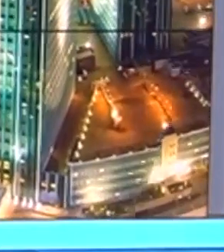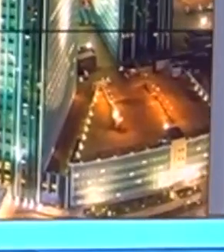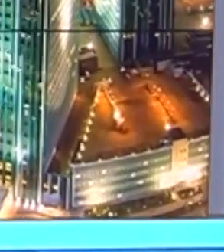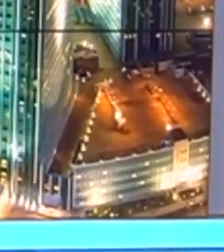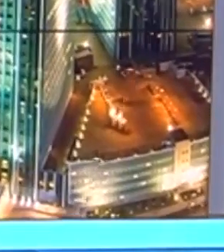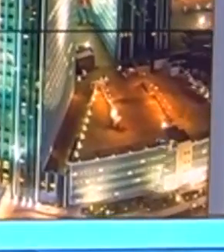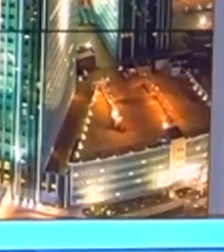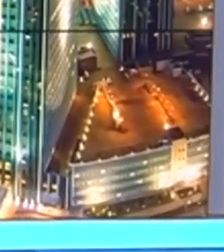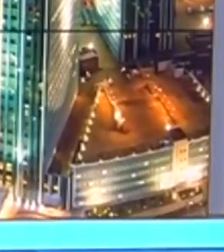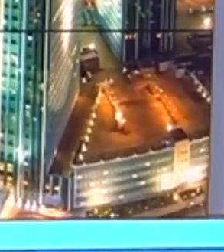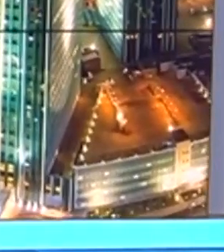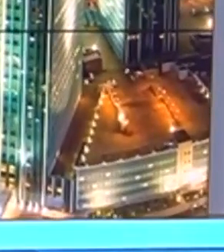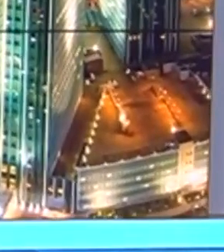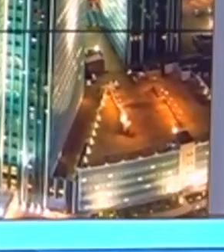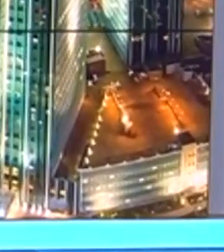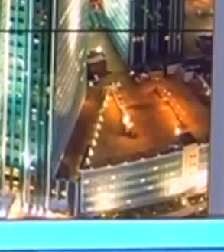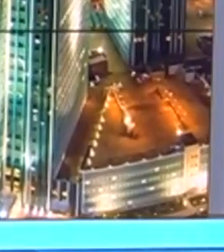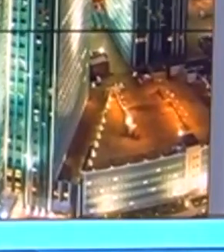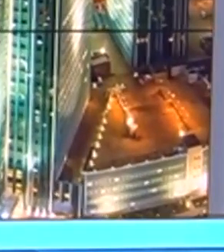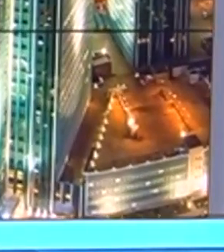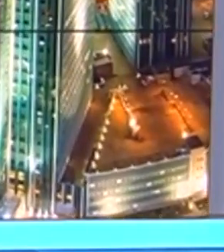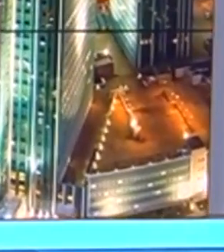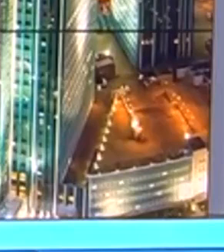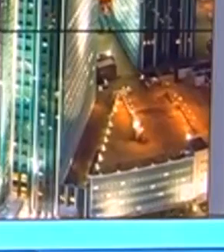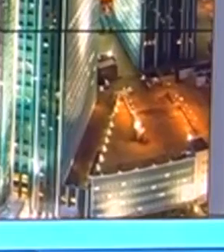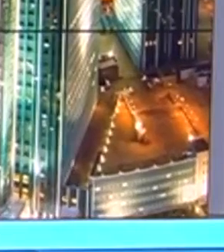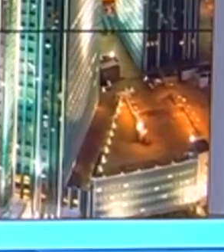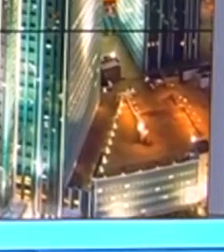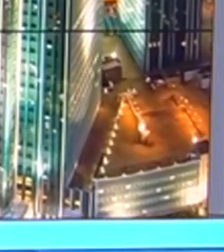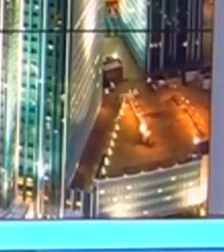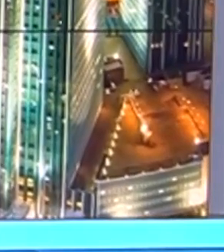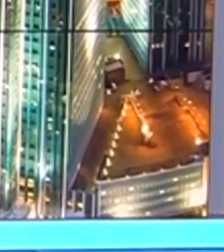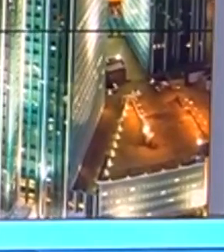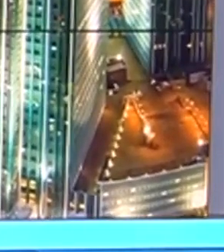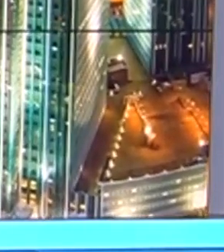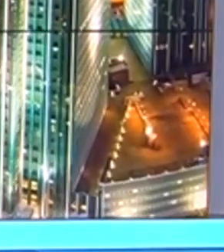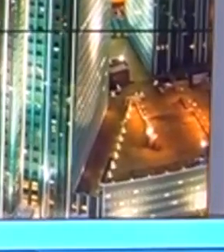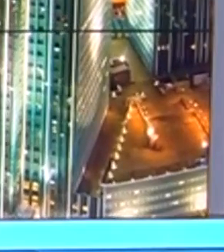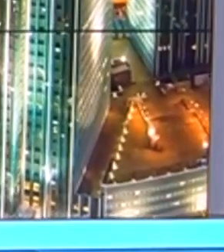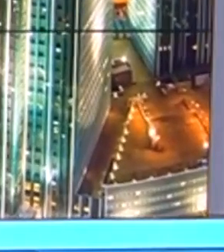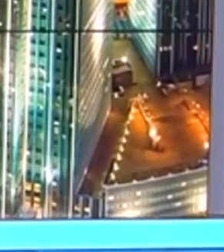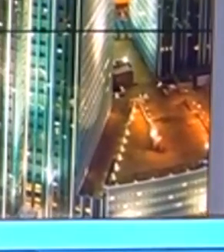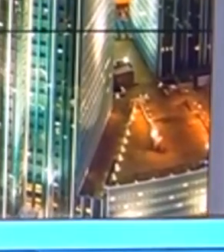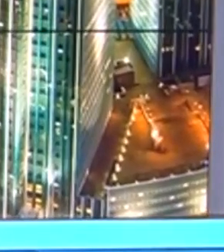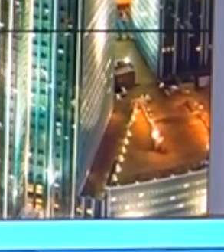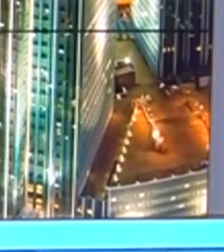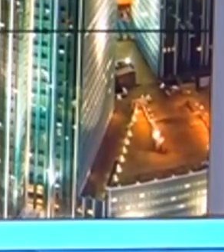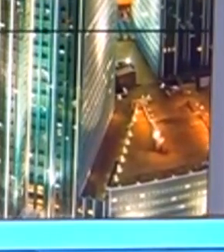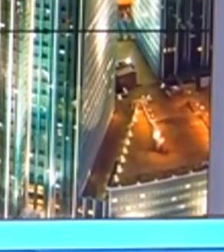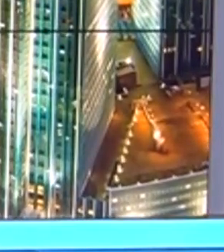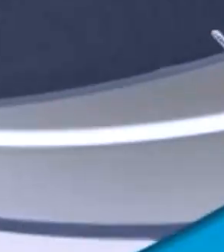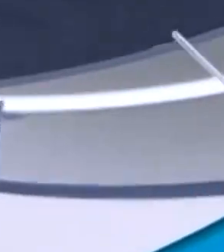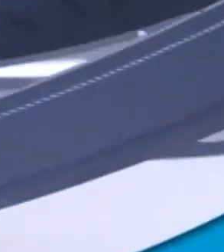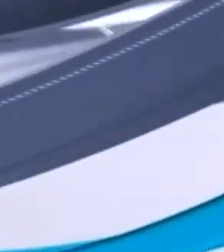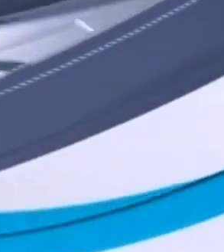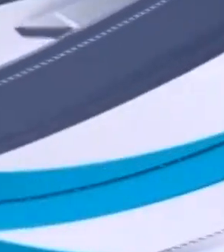0-19, түнде 12 градус жоғары. Назар аударып тыңдағандарыңызға рахмет, ұлттық арна қосулы болсын.